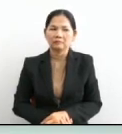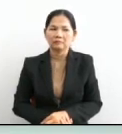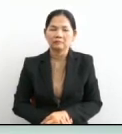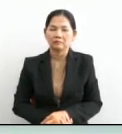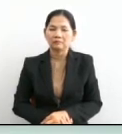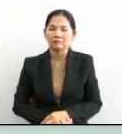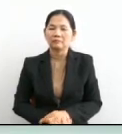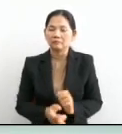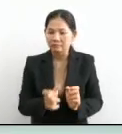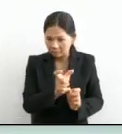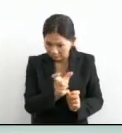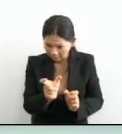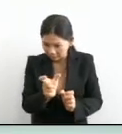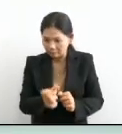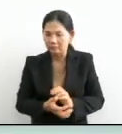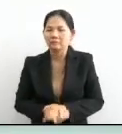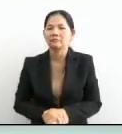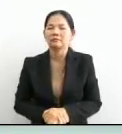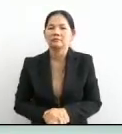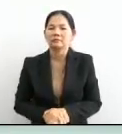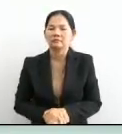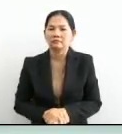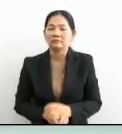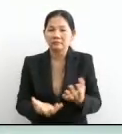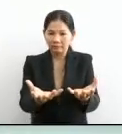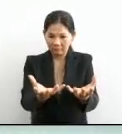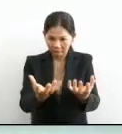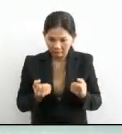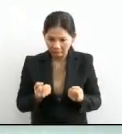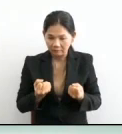chà đọc clear ta con kê trơ cả